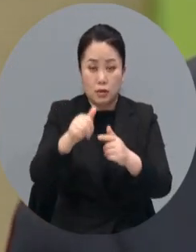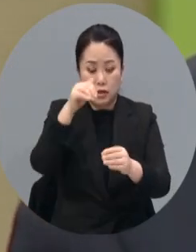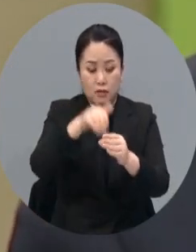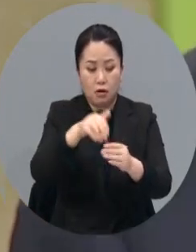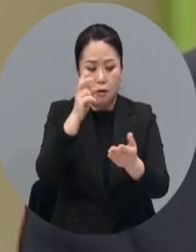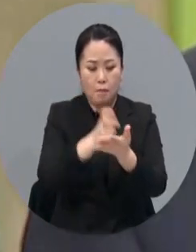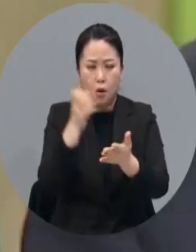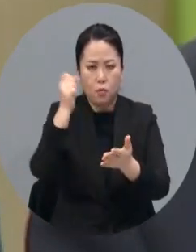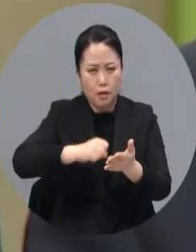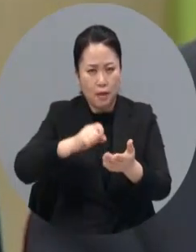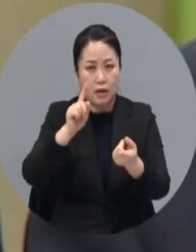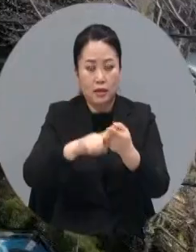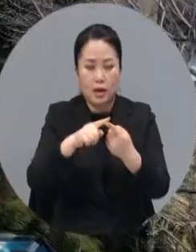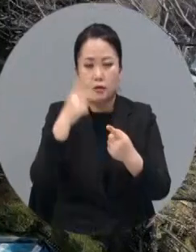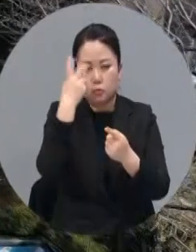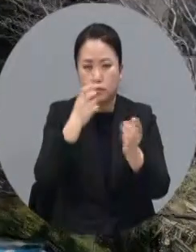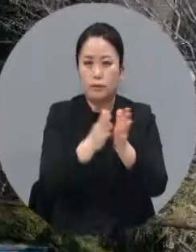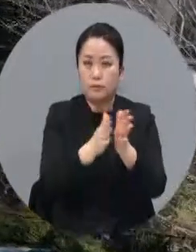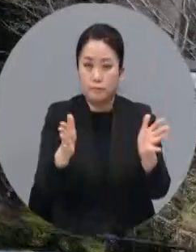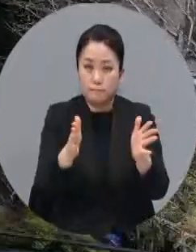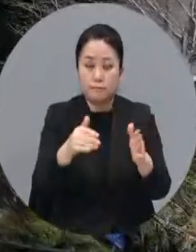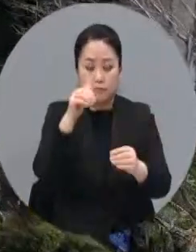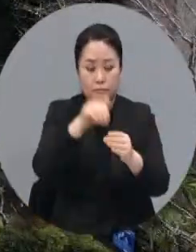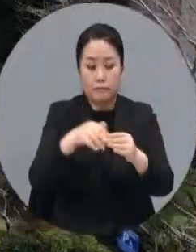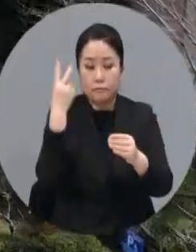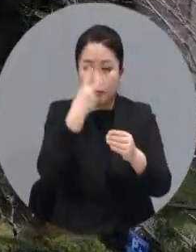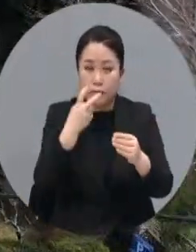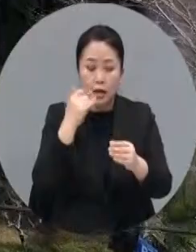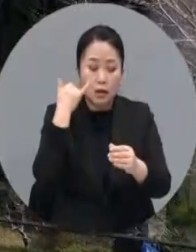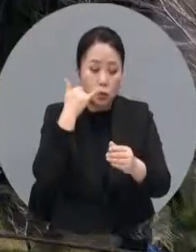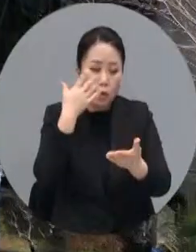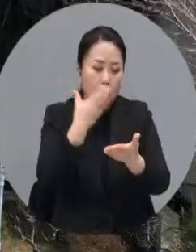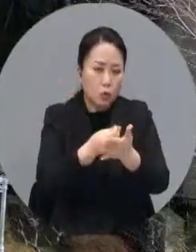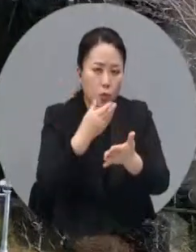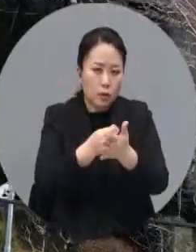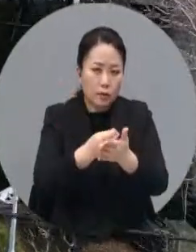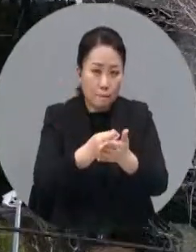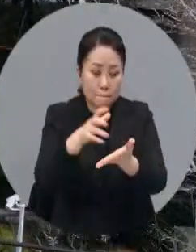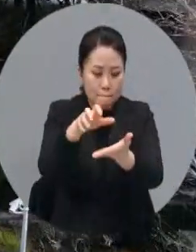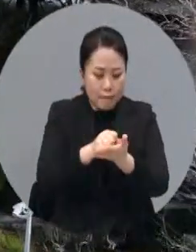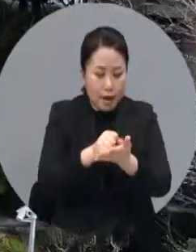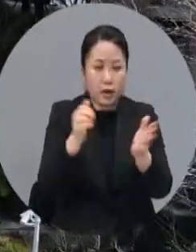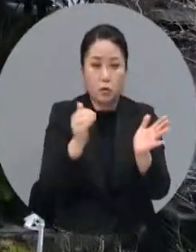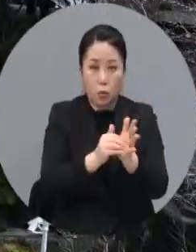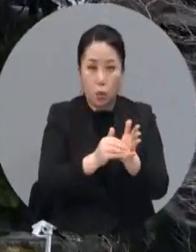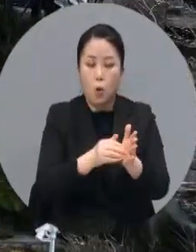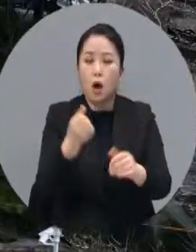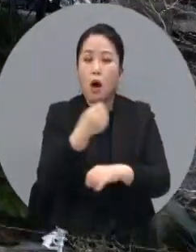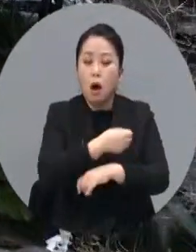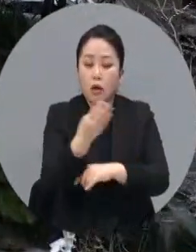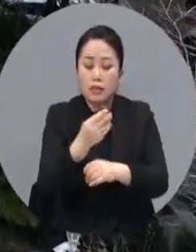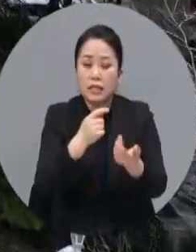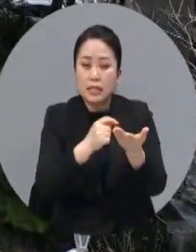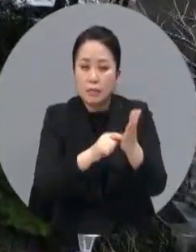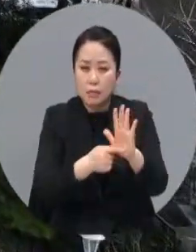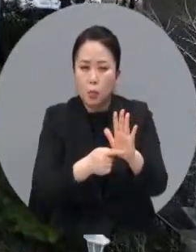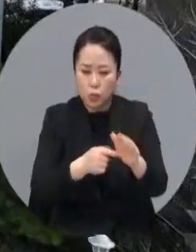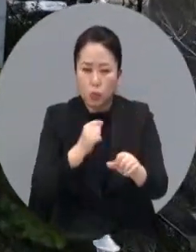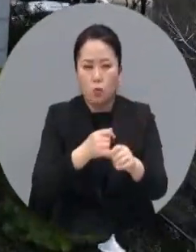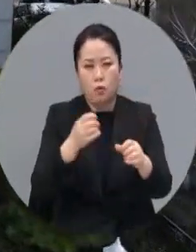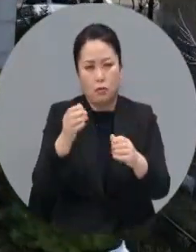대한 조사에 착수했습니다. 선관위는 통화 녹음 파일 등의 자료를 확보했고 언론 보도로 이미 공론화된